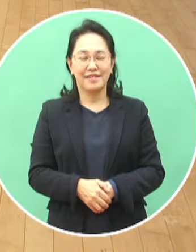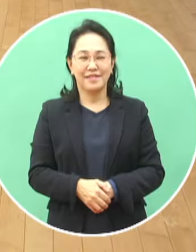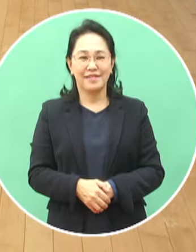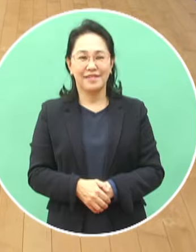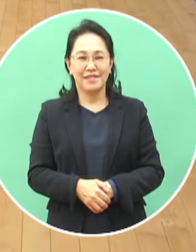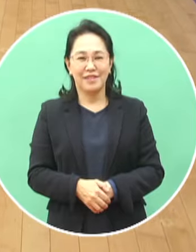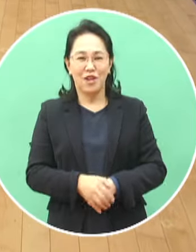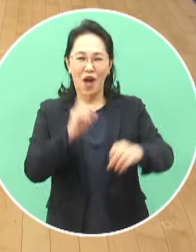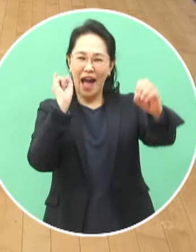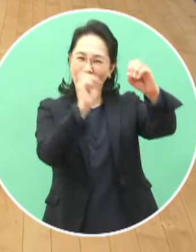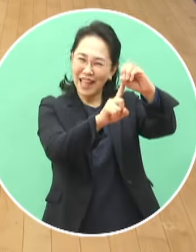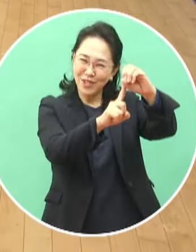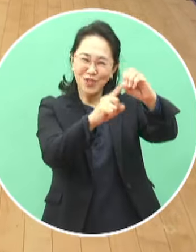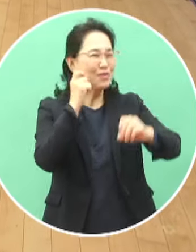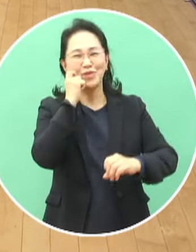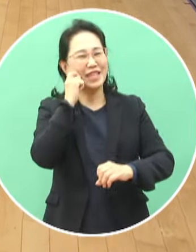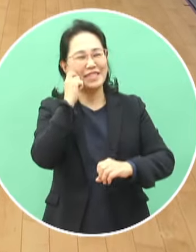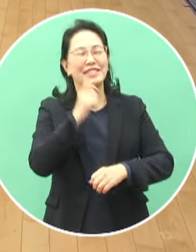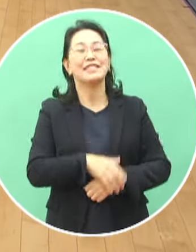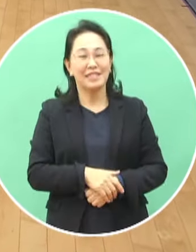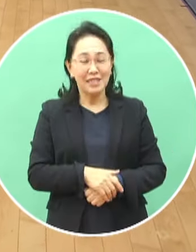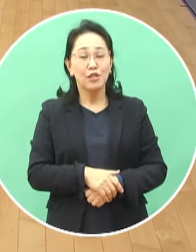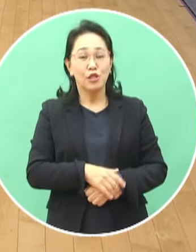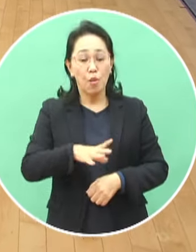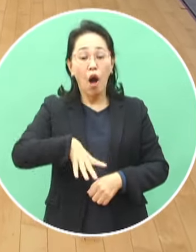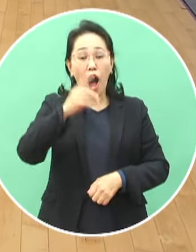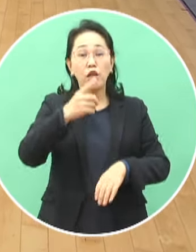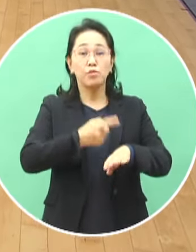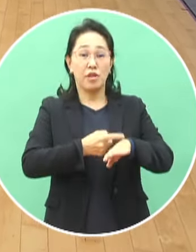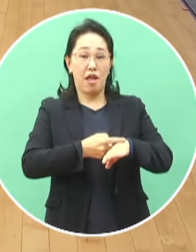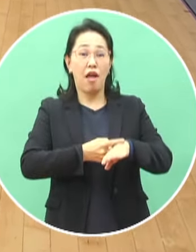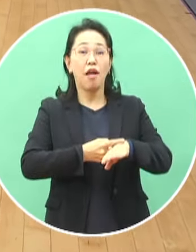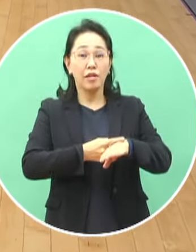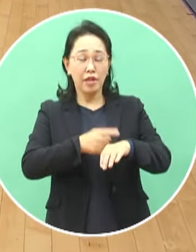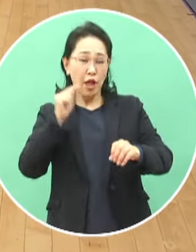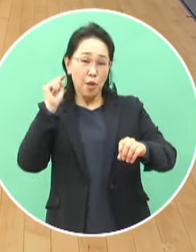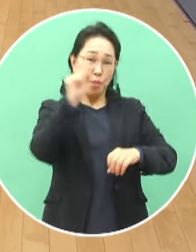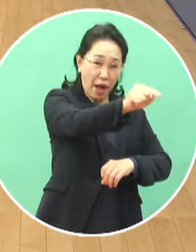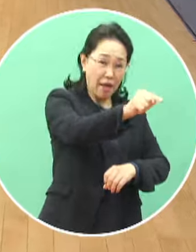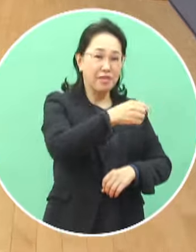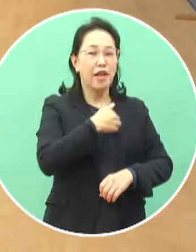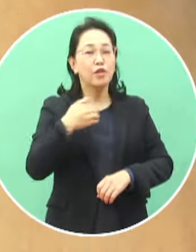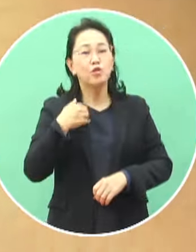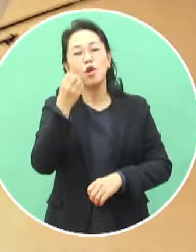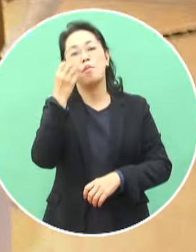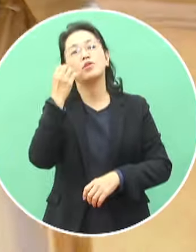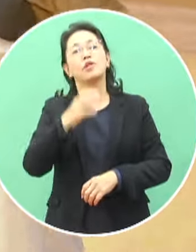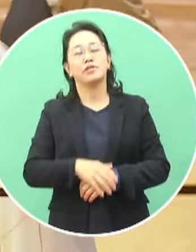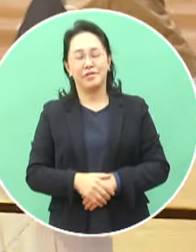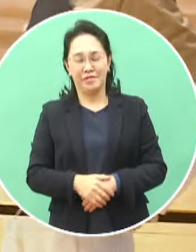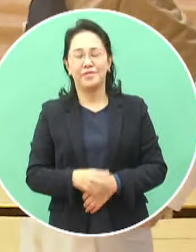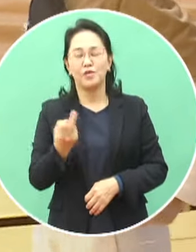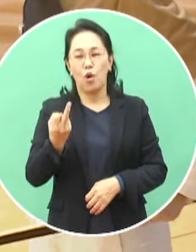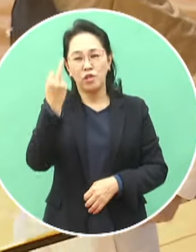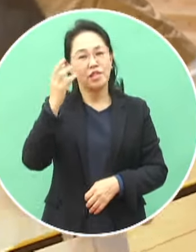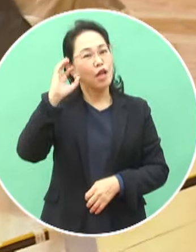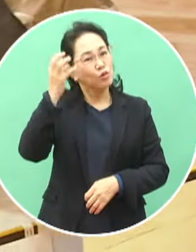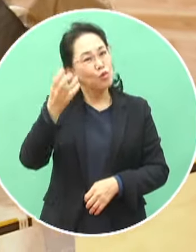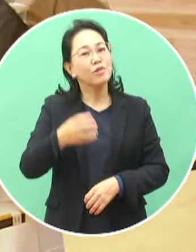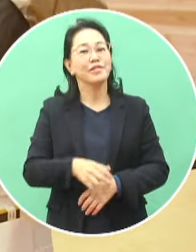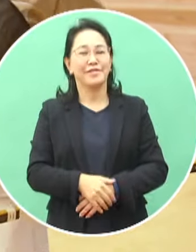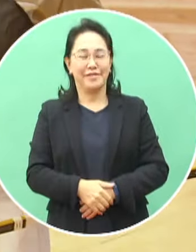的には当たりませんでしたが、素人でここまで飛ばすのは珍しいそうです。よしお兄さんすごいですね。